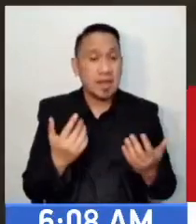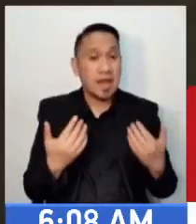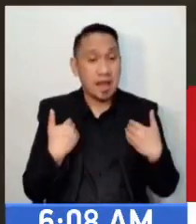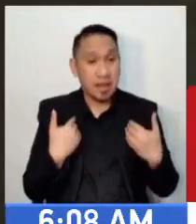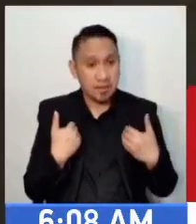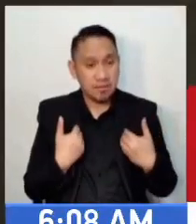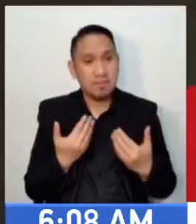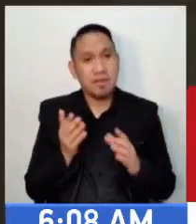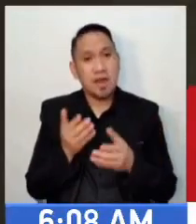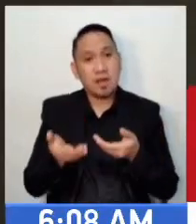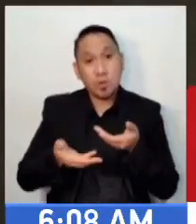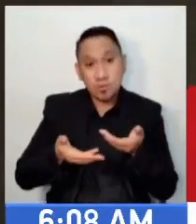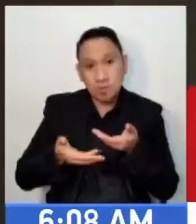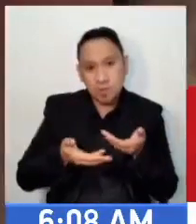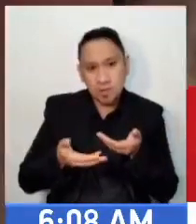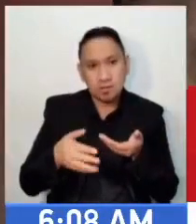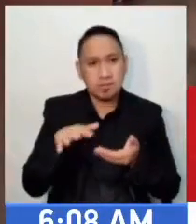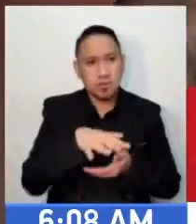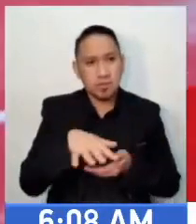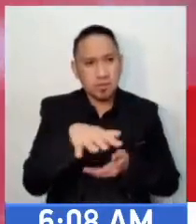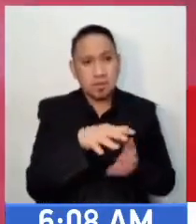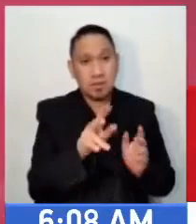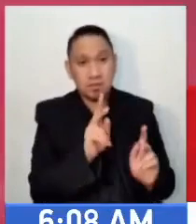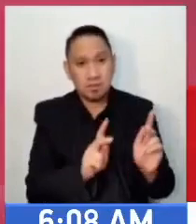ang mga biktima.